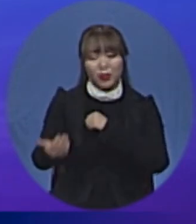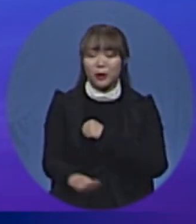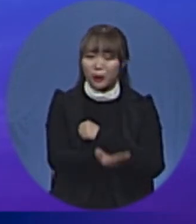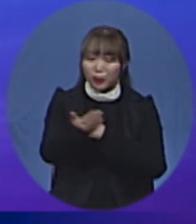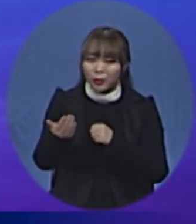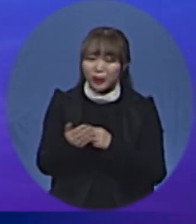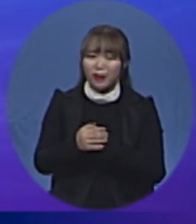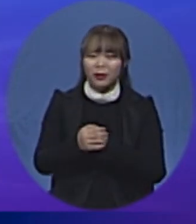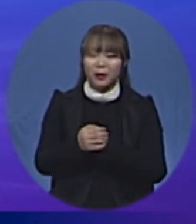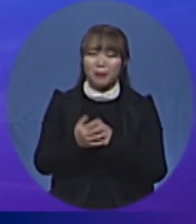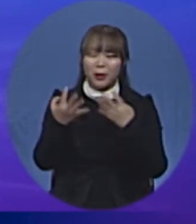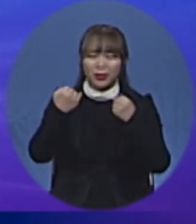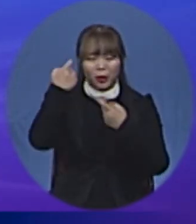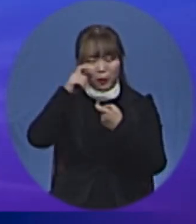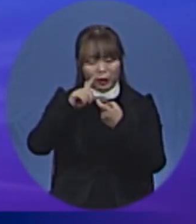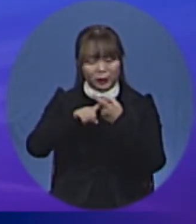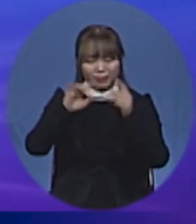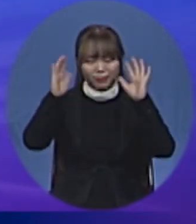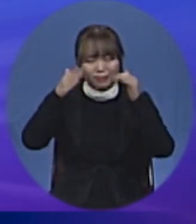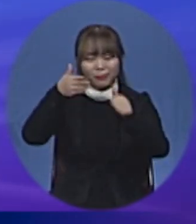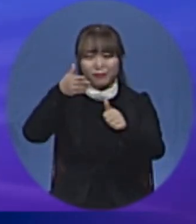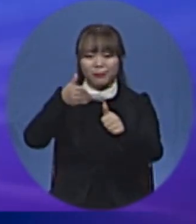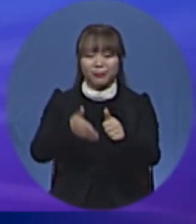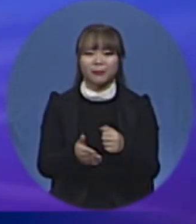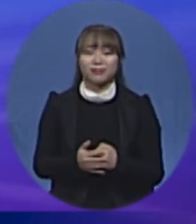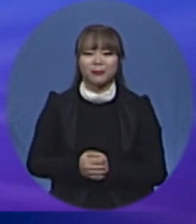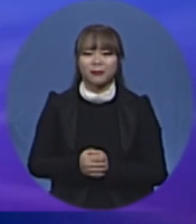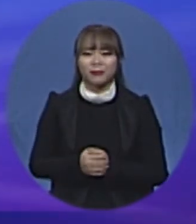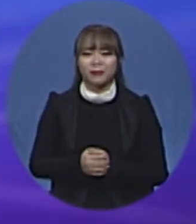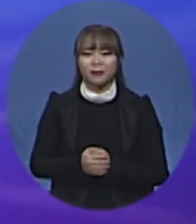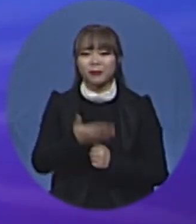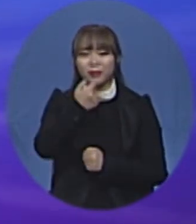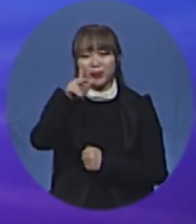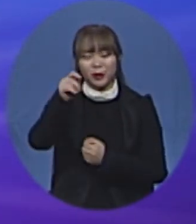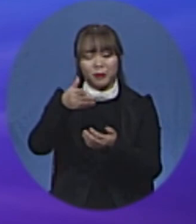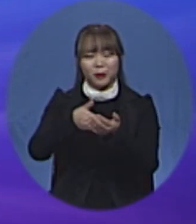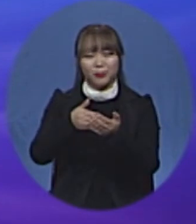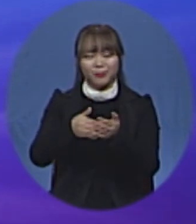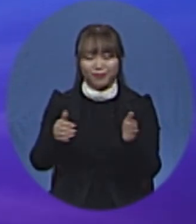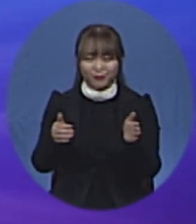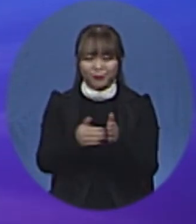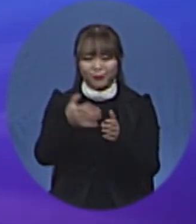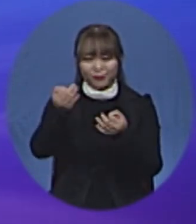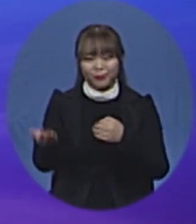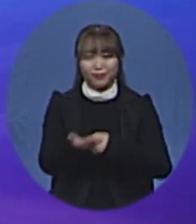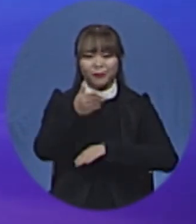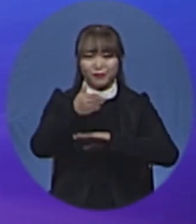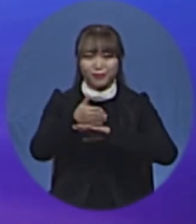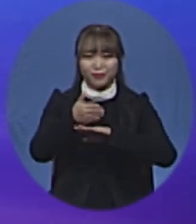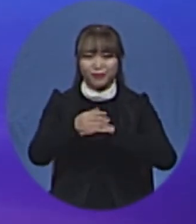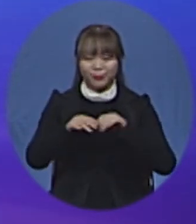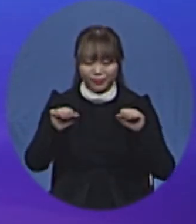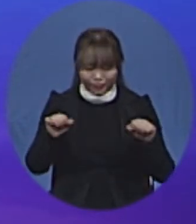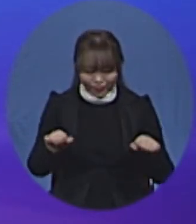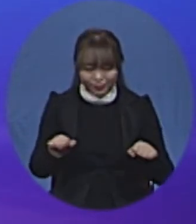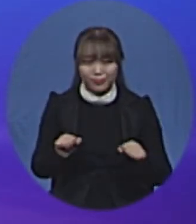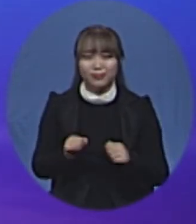여러분도 아낌없는 관심과 응원 부탁드립니다. 복지TV 뉴스를 마칩니다. 시청해주신 여러분